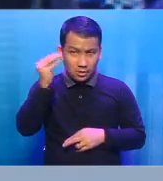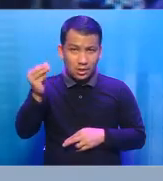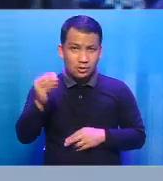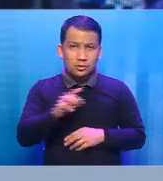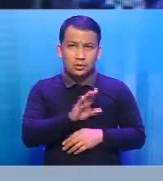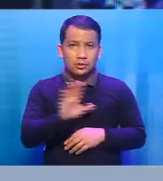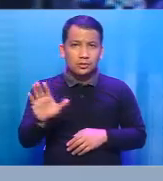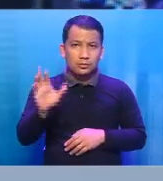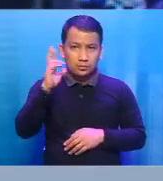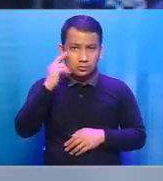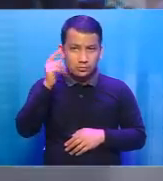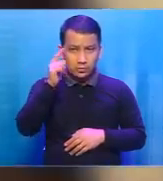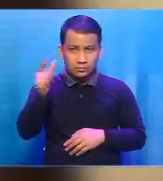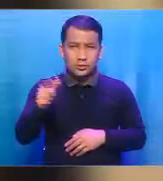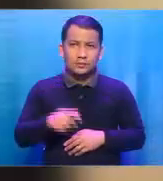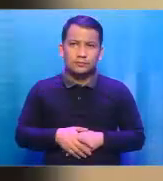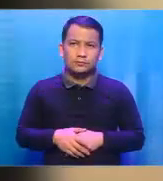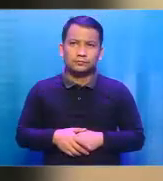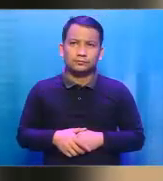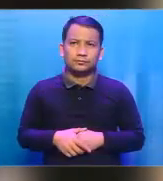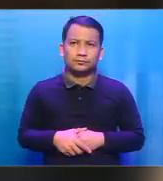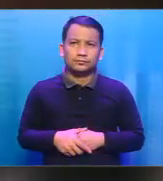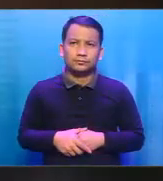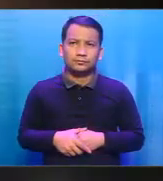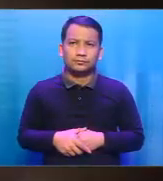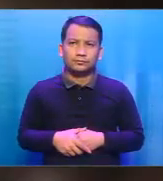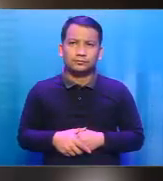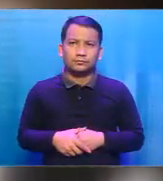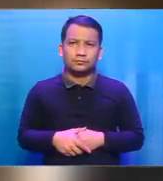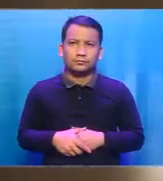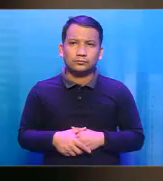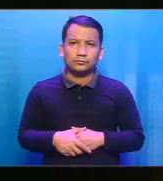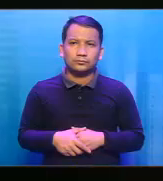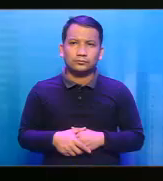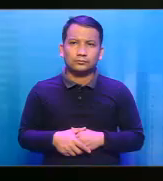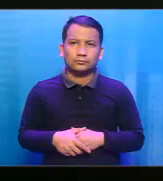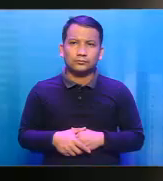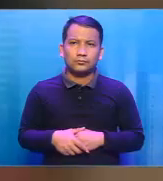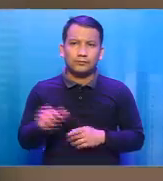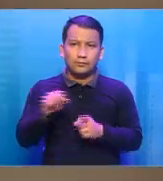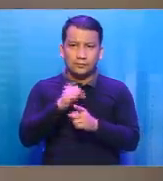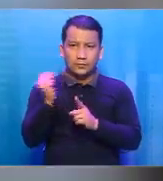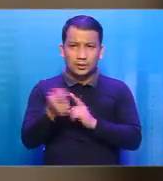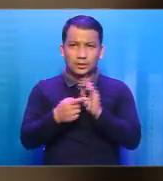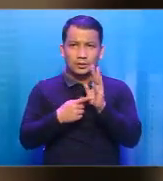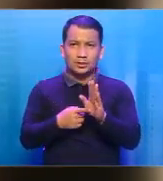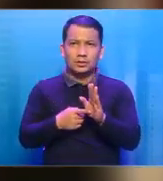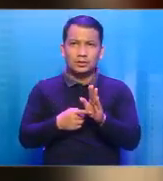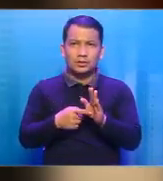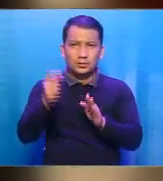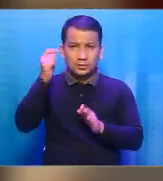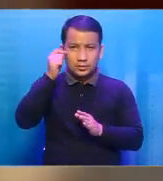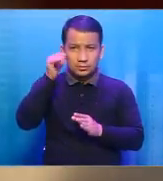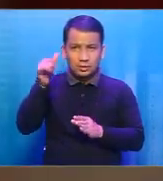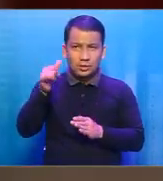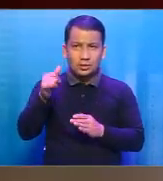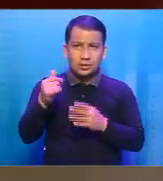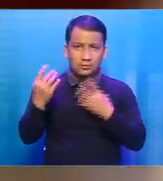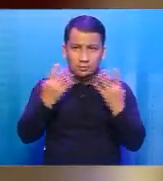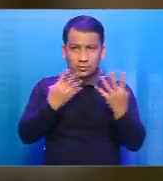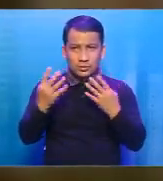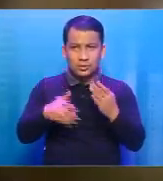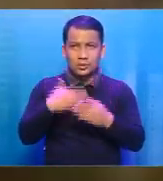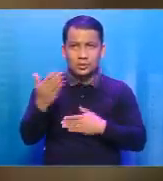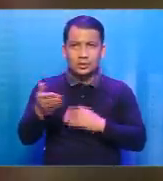si Romel Lopez. Screen grab ito ng Instagram story ng socialite na si Tim Yap na magdiwang siya ng kanyang kaarawan